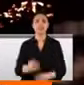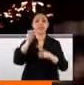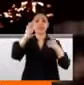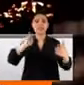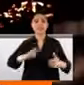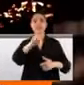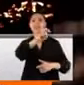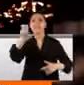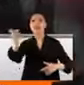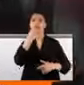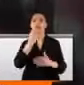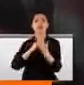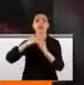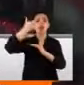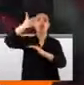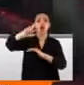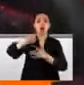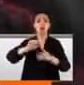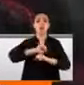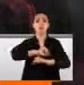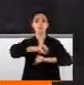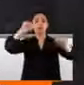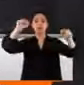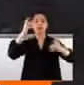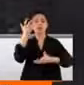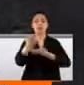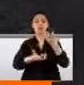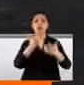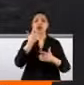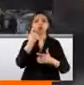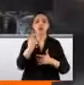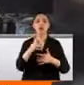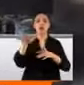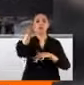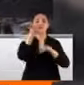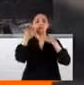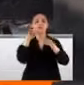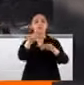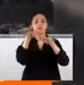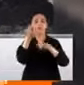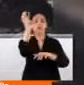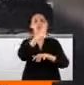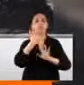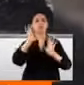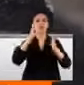İzlanda'da 800 yıl sonra faaliyete geçen Fagradals Yanardağı'na turist akını var.